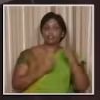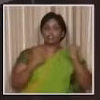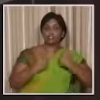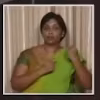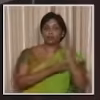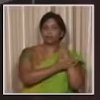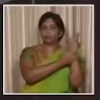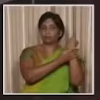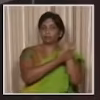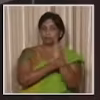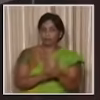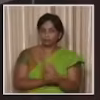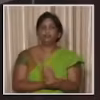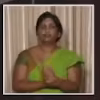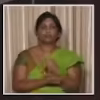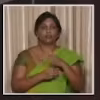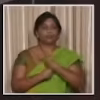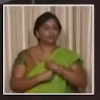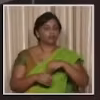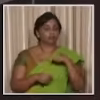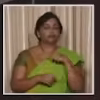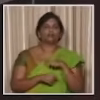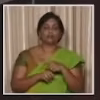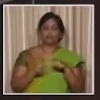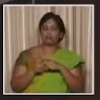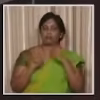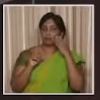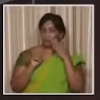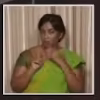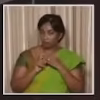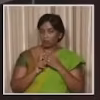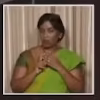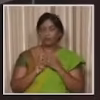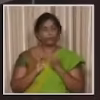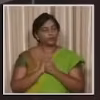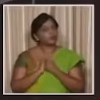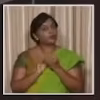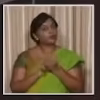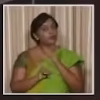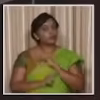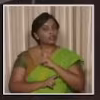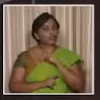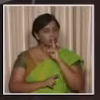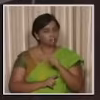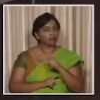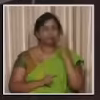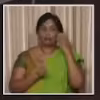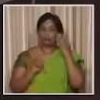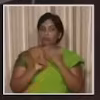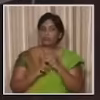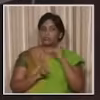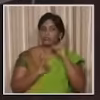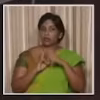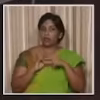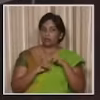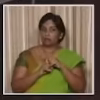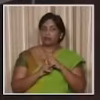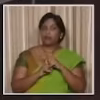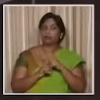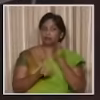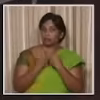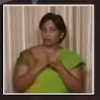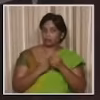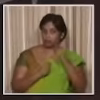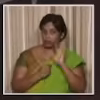ඇවිල්ලා තමන්ගේ ඉඩම් ටික බෙදනවා ඒ නිසා මේ පිළිබඳ ගරුවා ජනාධිපතිතුමාට කිව්වා දැන් මේ පිළිබඳ අපරාධ පරීක්ෂණ දෙපාර්තමේන්තුවේ